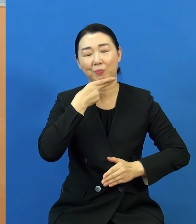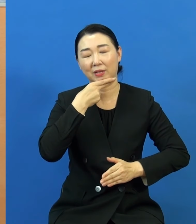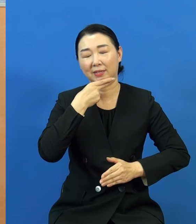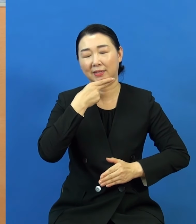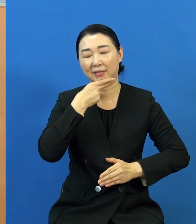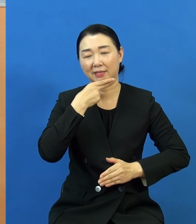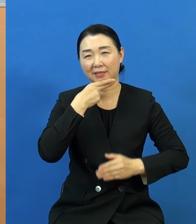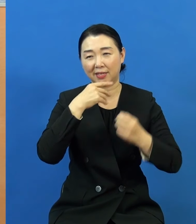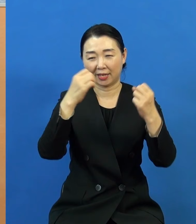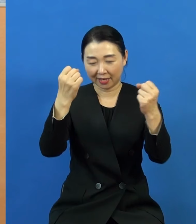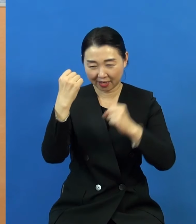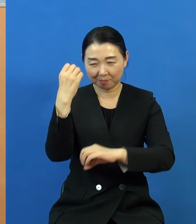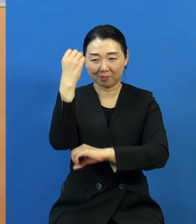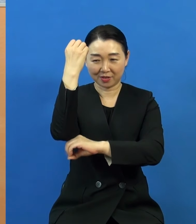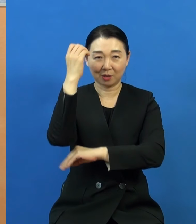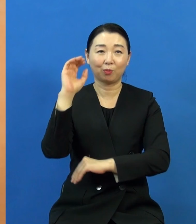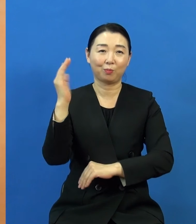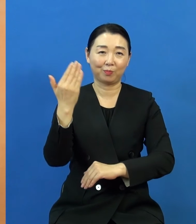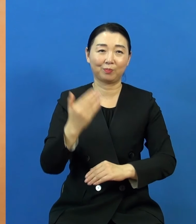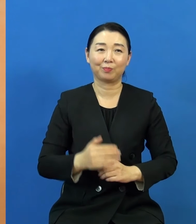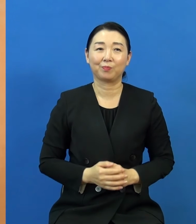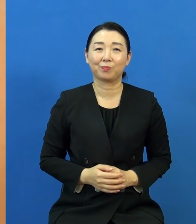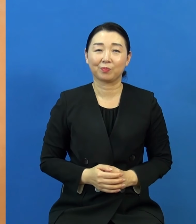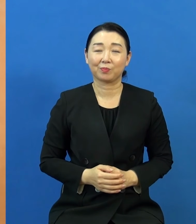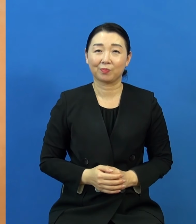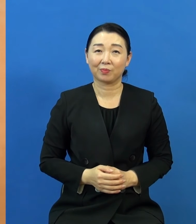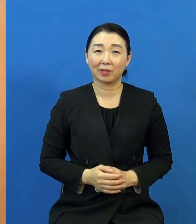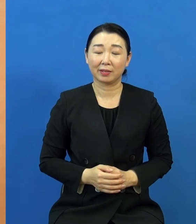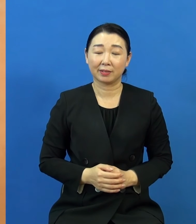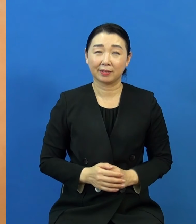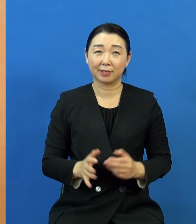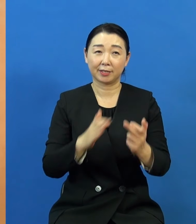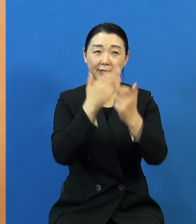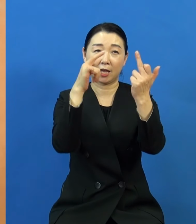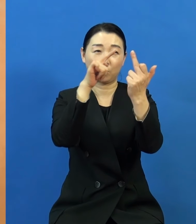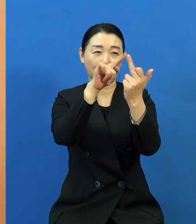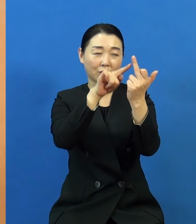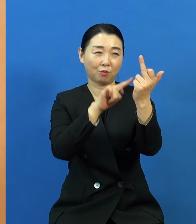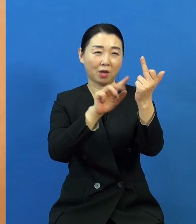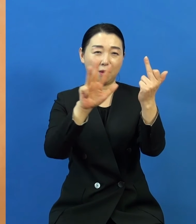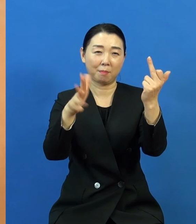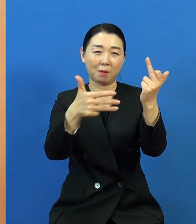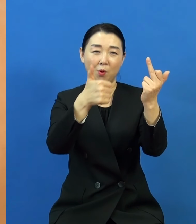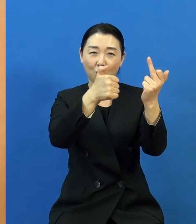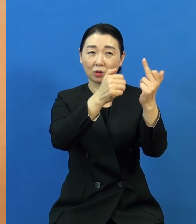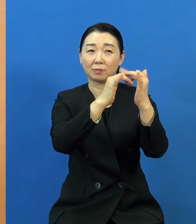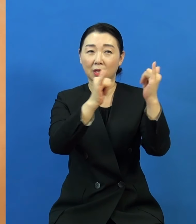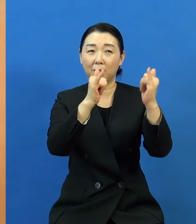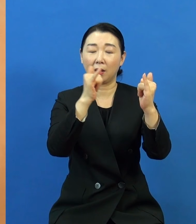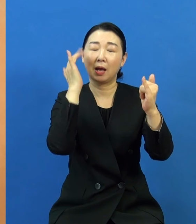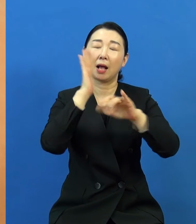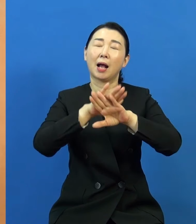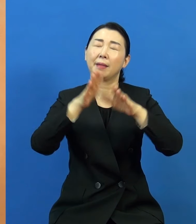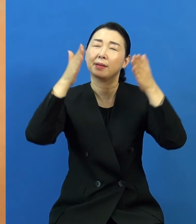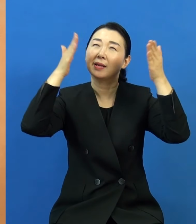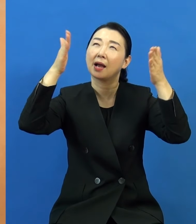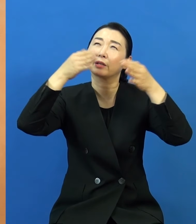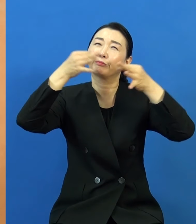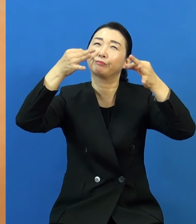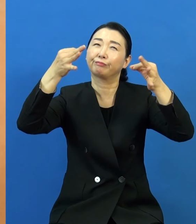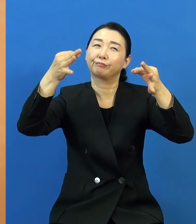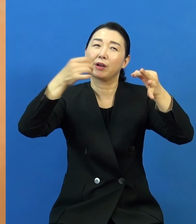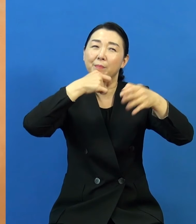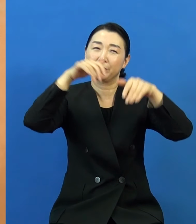힘의 근원이었습니다. 갈멜산 꼭대기 위에 850명이 하늘을 향해 외치며